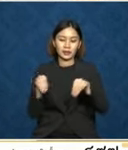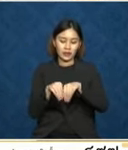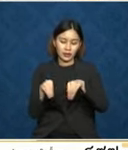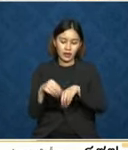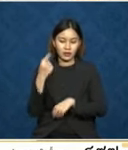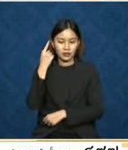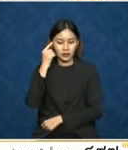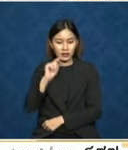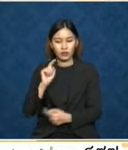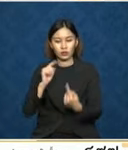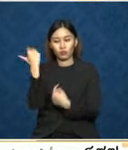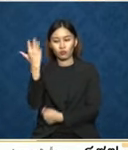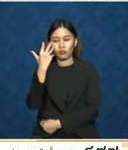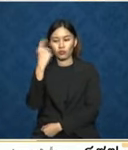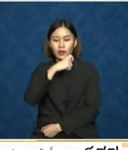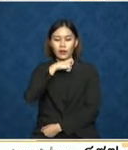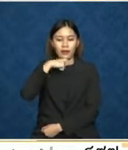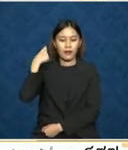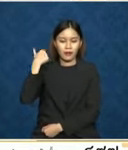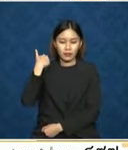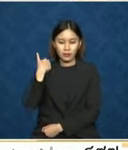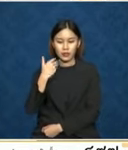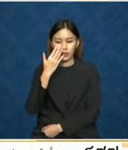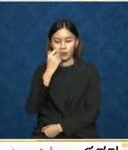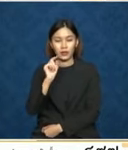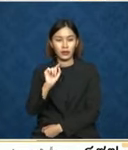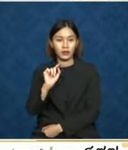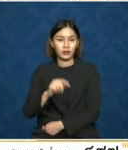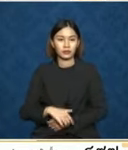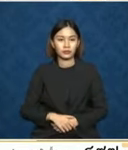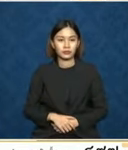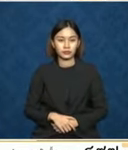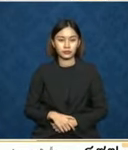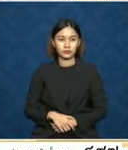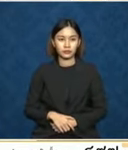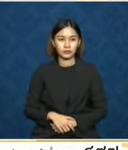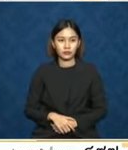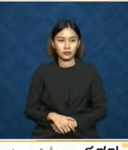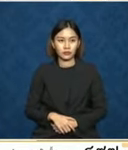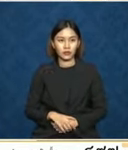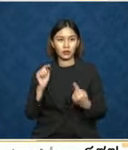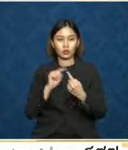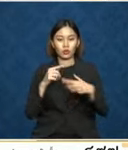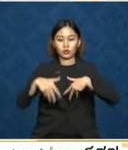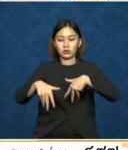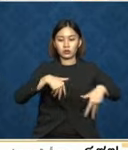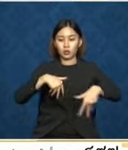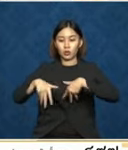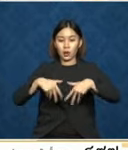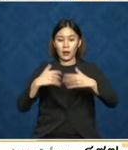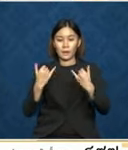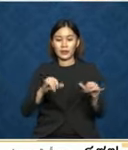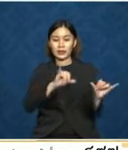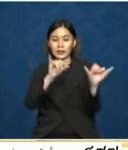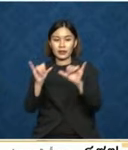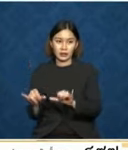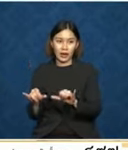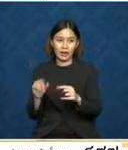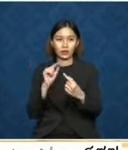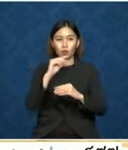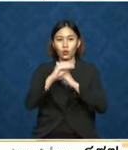มันมีสิ่งหนึ่งที่เอ่อทางท้องถิ่นได้รับการไถ่โอนไอโครงการต่างๆอย่างเช่นว่าฝายพวก